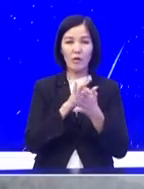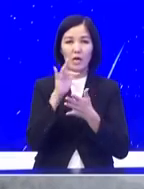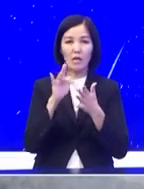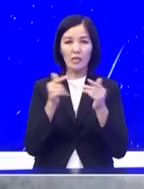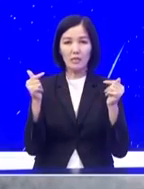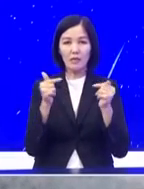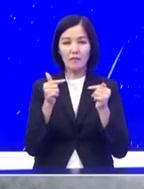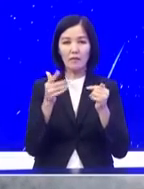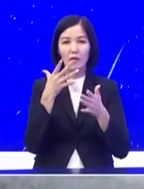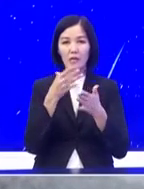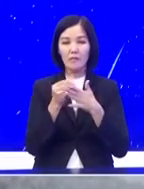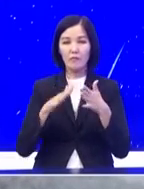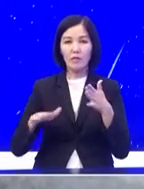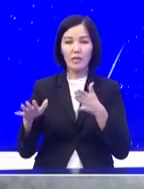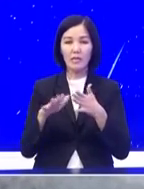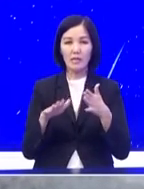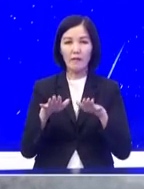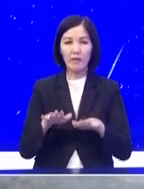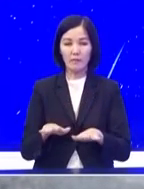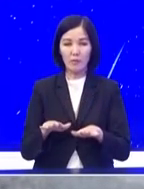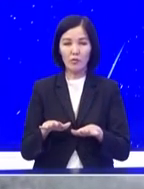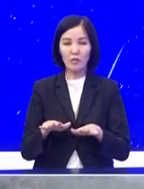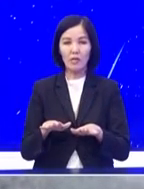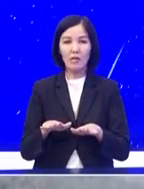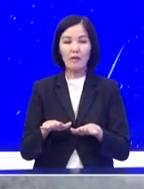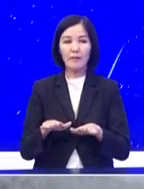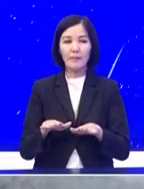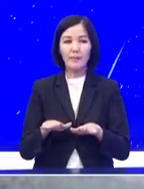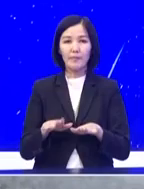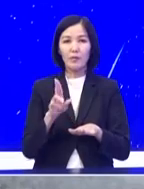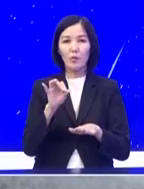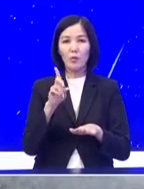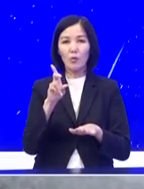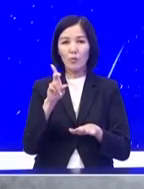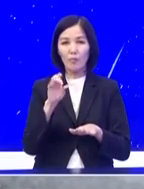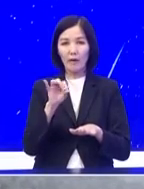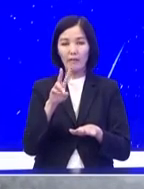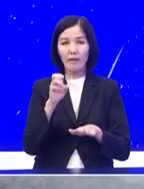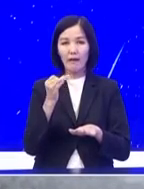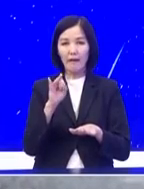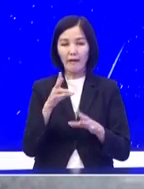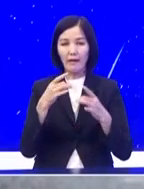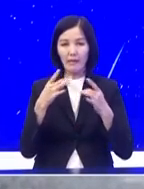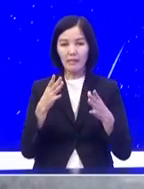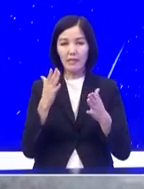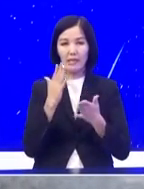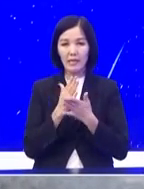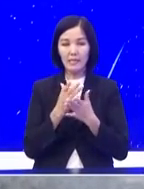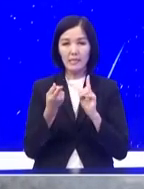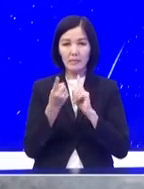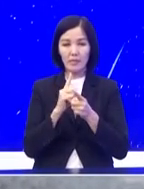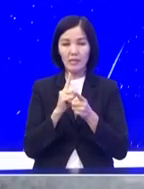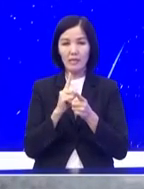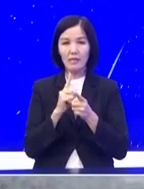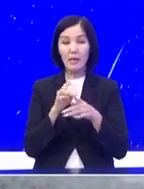своей территориальной расположенностью. Кроме этого, касательно Курбан-айта, есть изменения. Сейчас